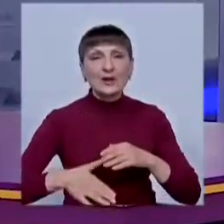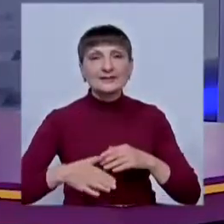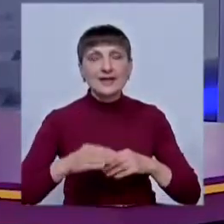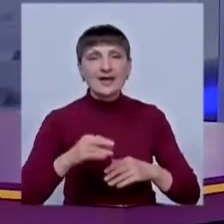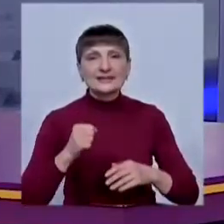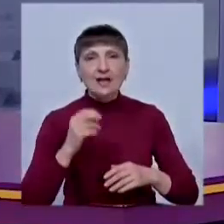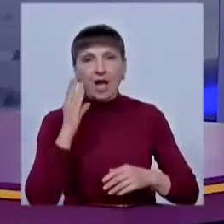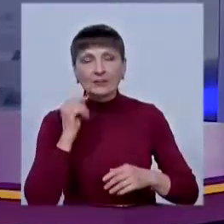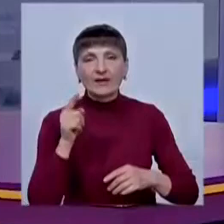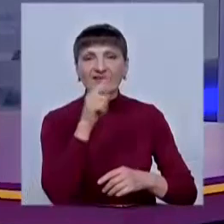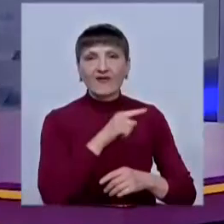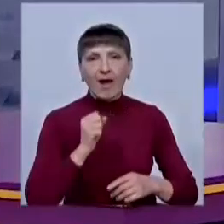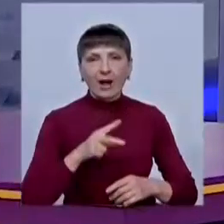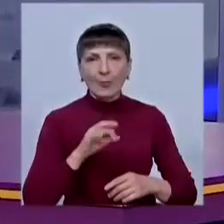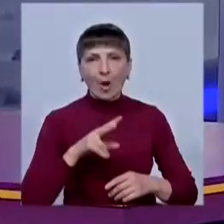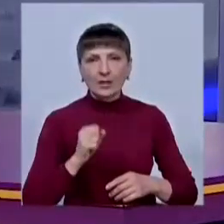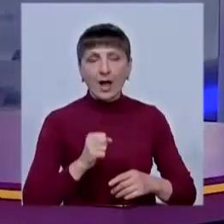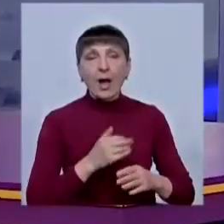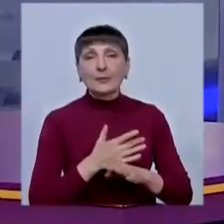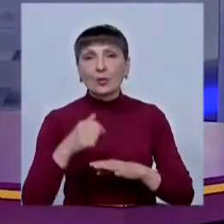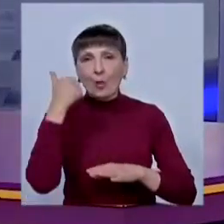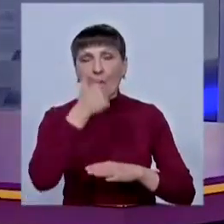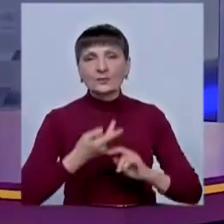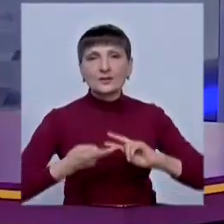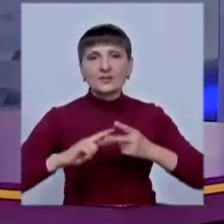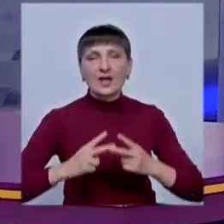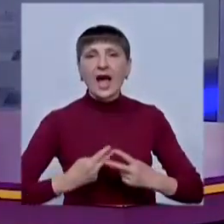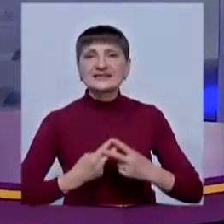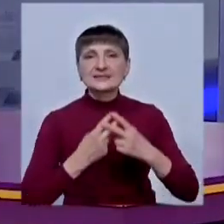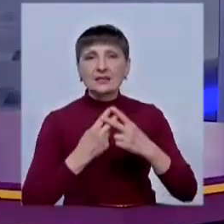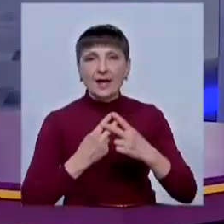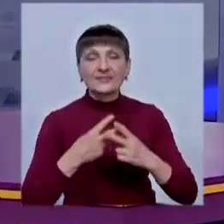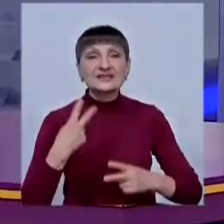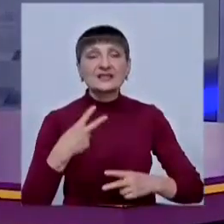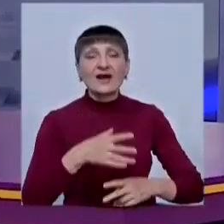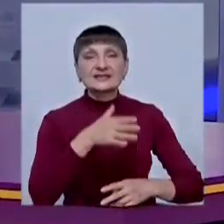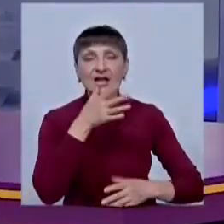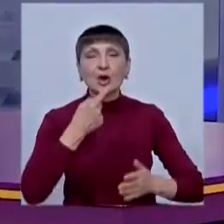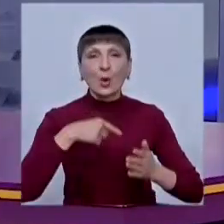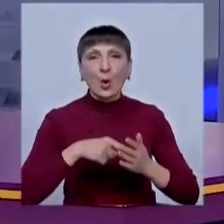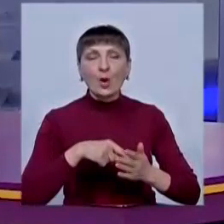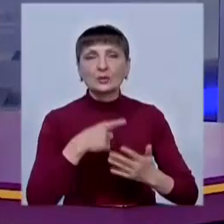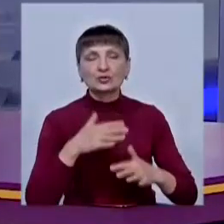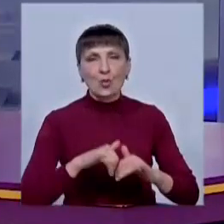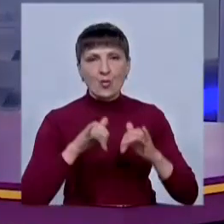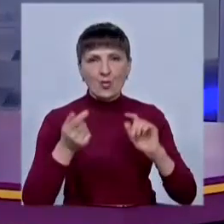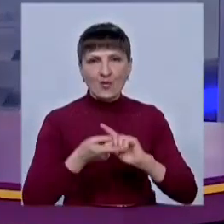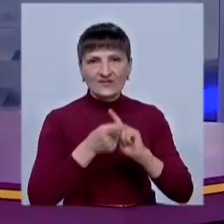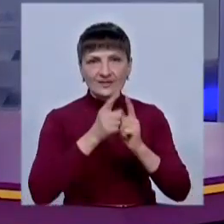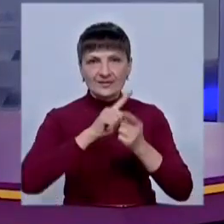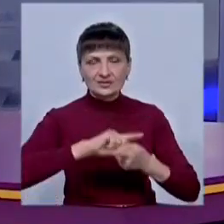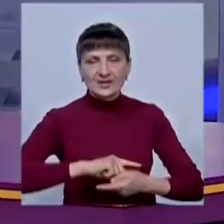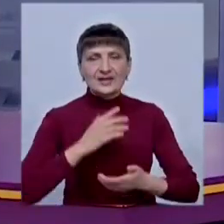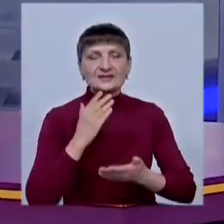в Акмалу. Спустя год город был переименован в Астану. За более чем два десятилетия мегаполис заметно преобразился и